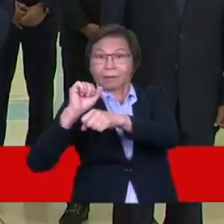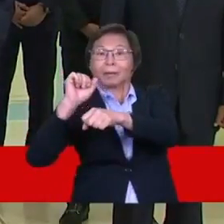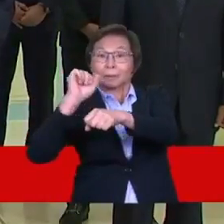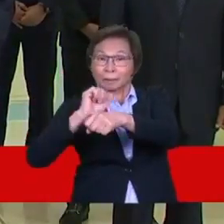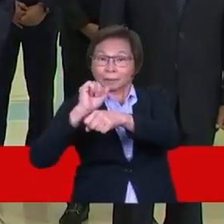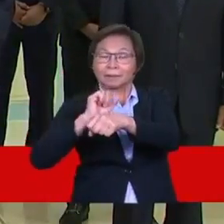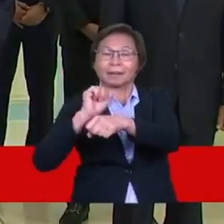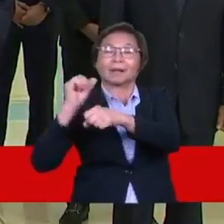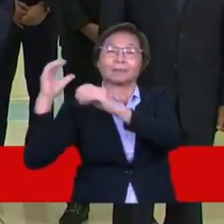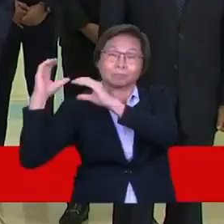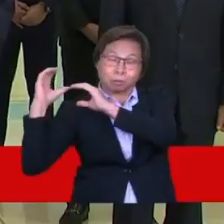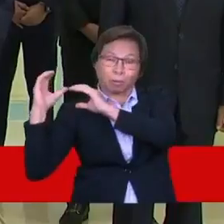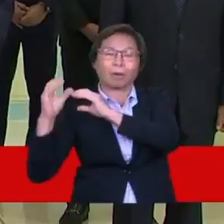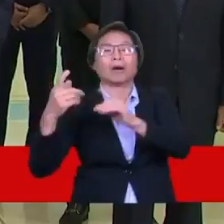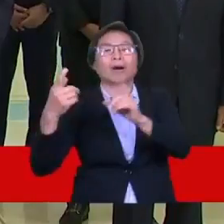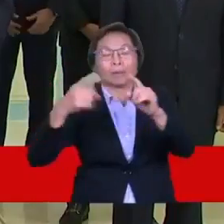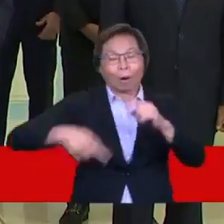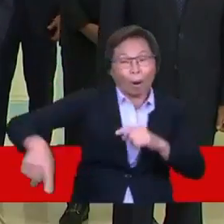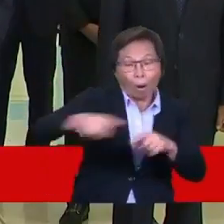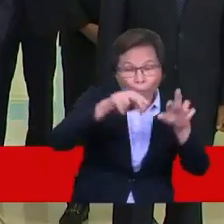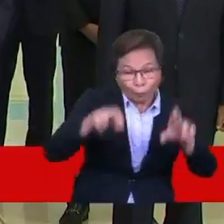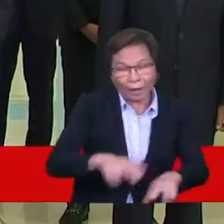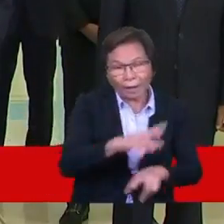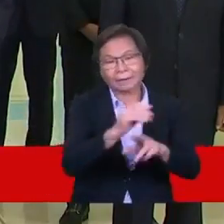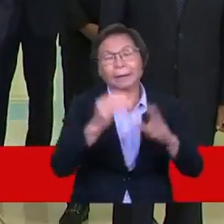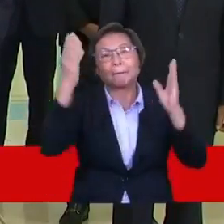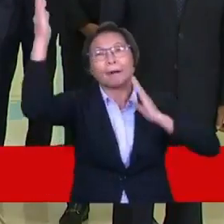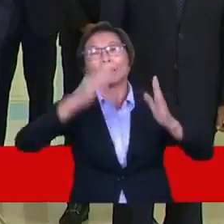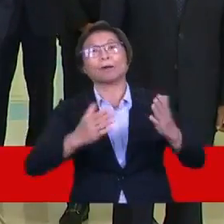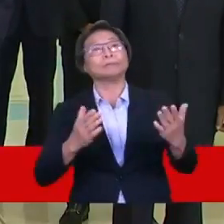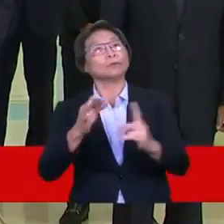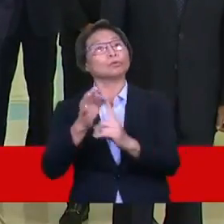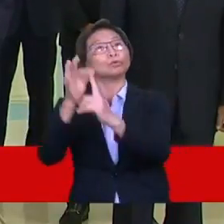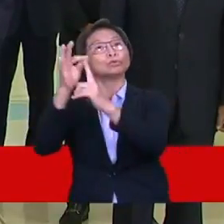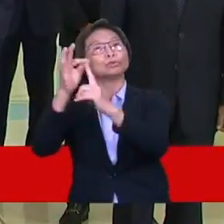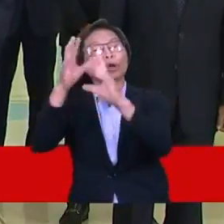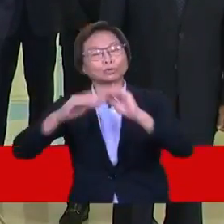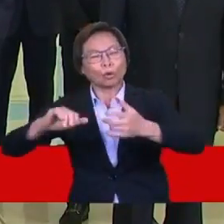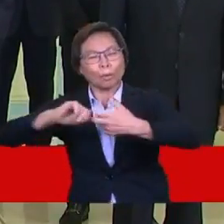khususnya dalam menangani kedai mykomics